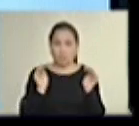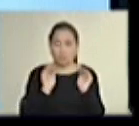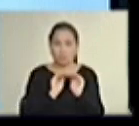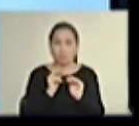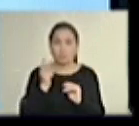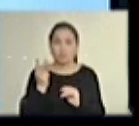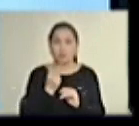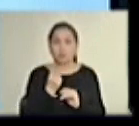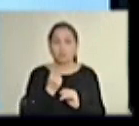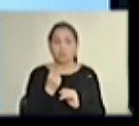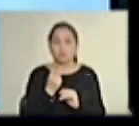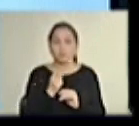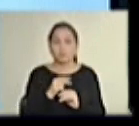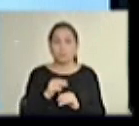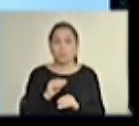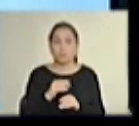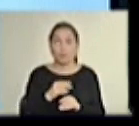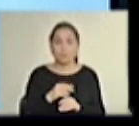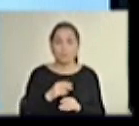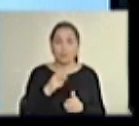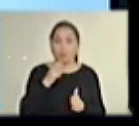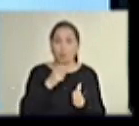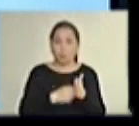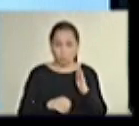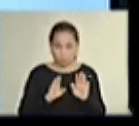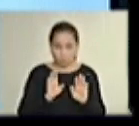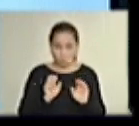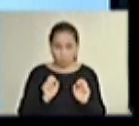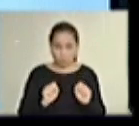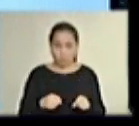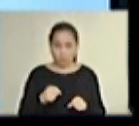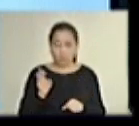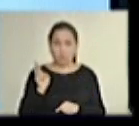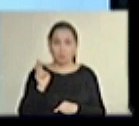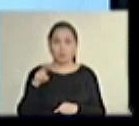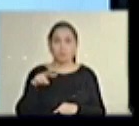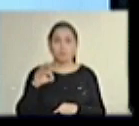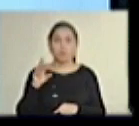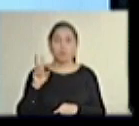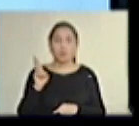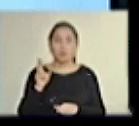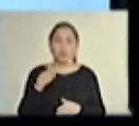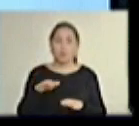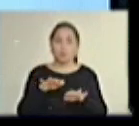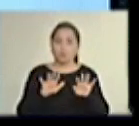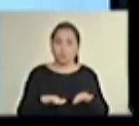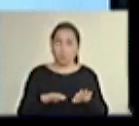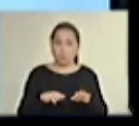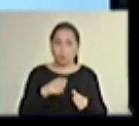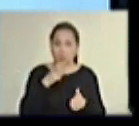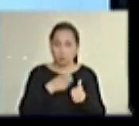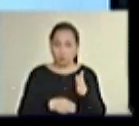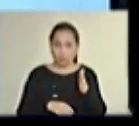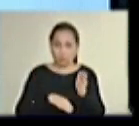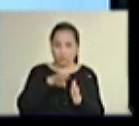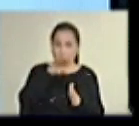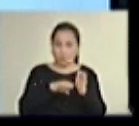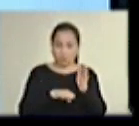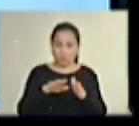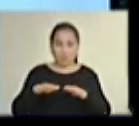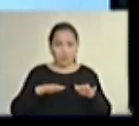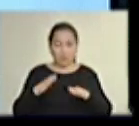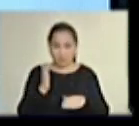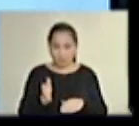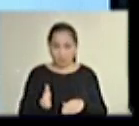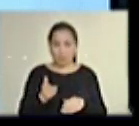Ikkinchisi ko'char blok, demak e'tibor bering, bu joydan ko'chadi, ya'ni pastga va yuqoriga harakat